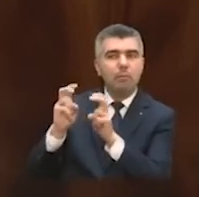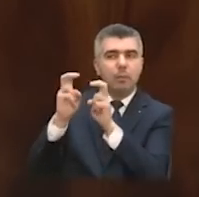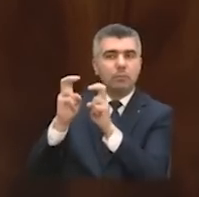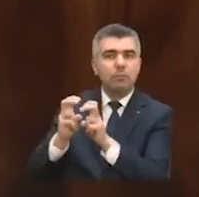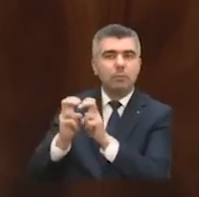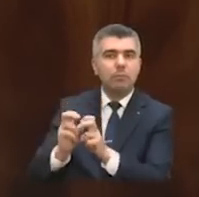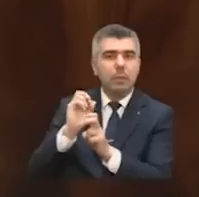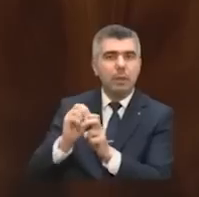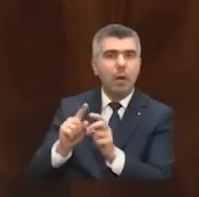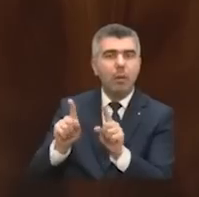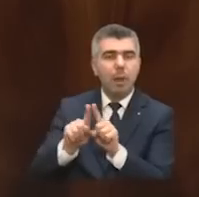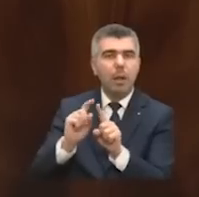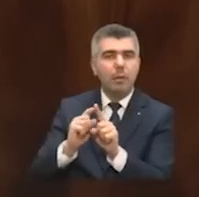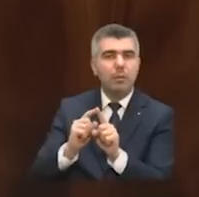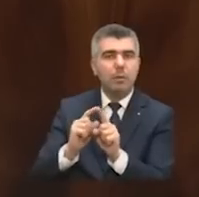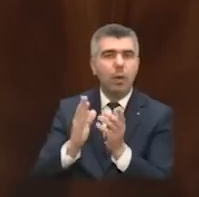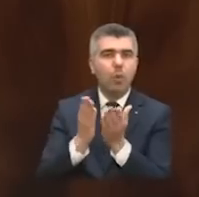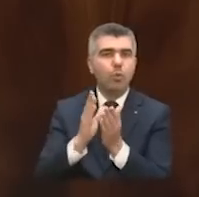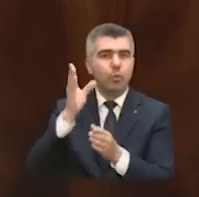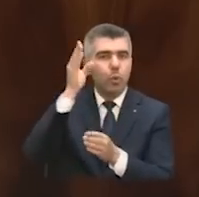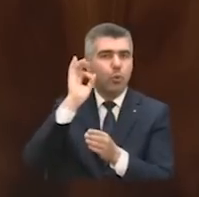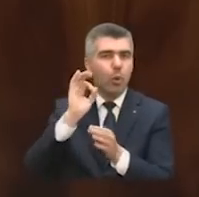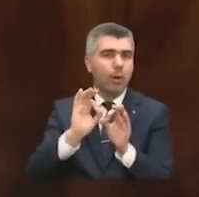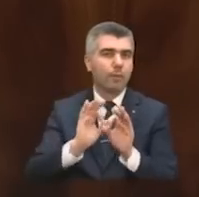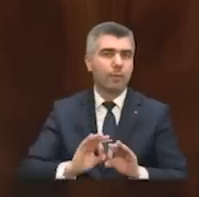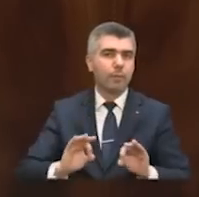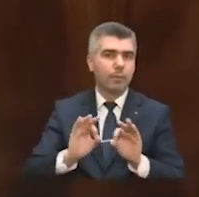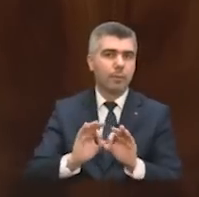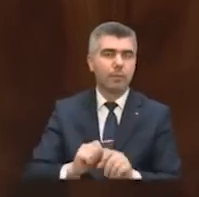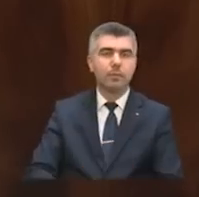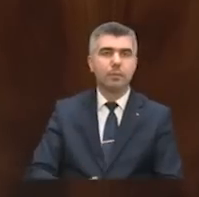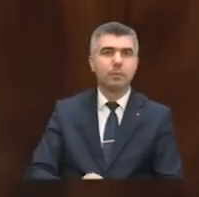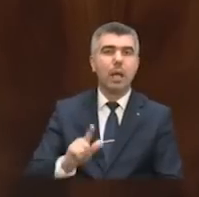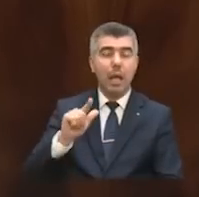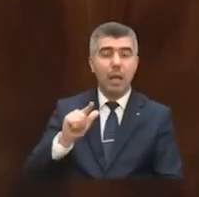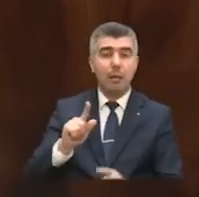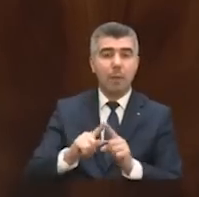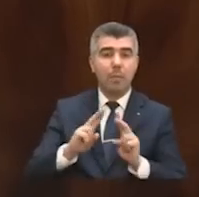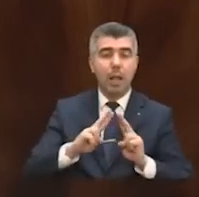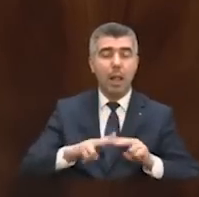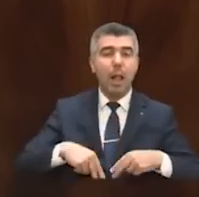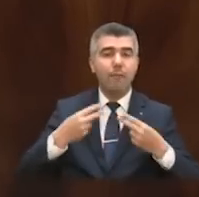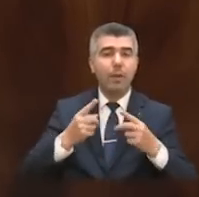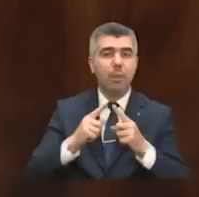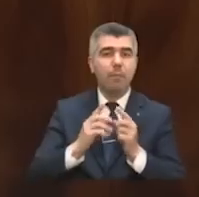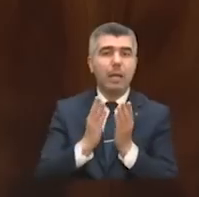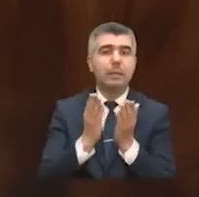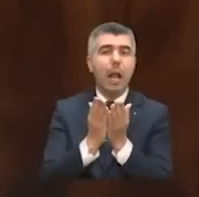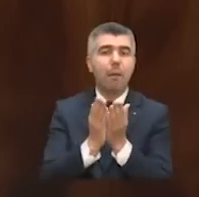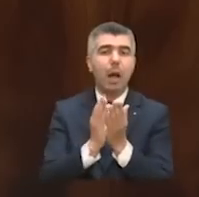الأطروحات المنجزة والإصدارات العلمية. ونبغي نشير كذلك أن الحياة الطلابية اللي تكلمت عليها في هذه